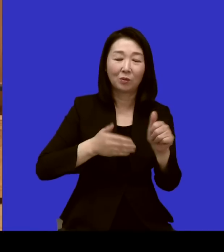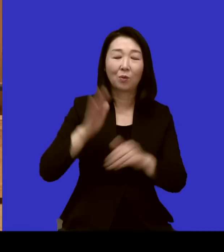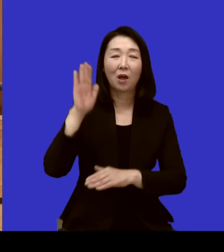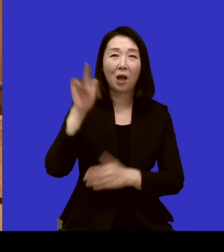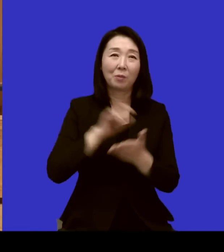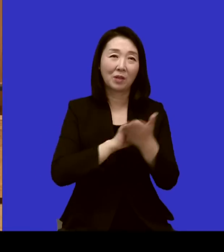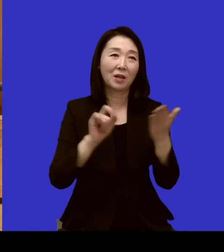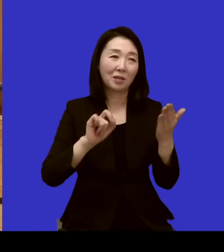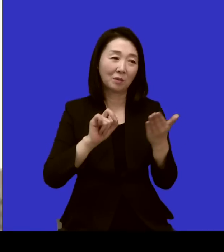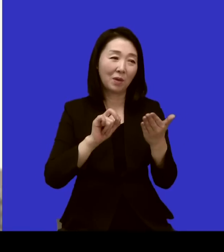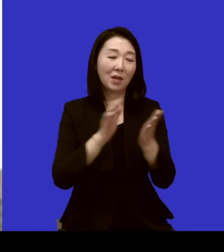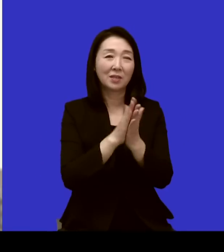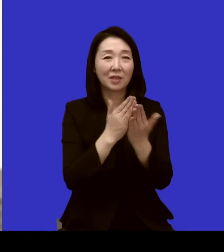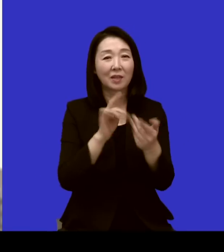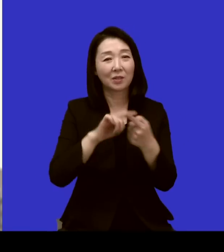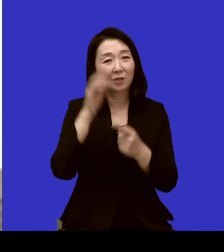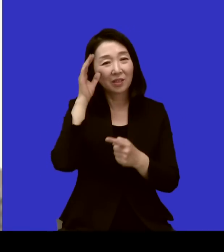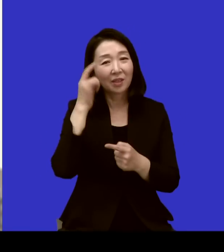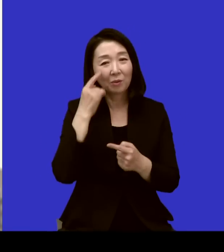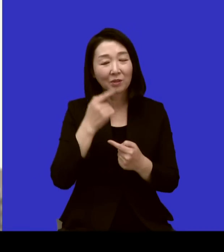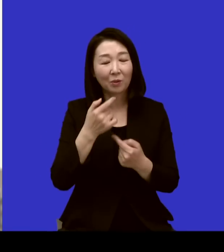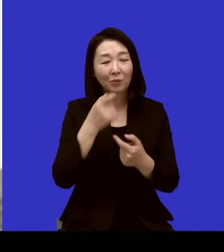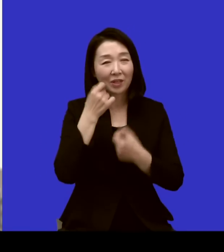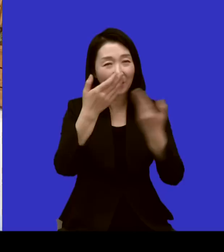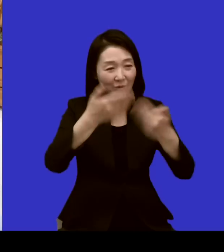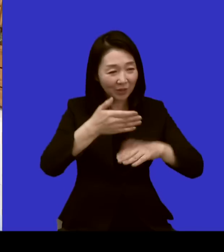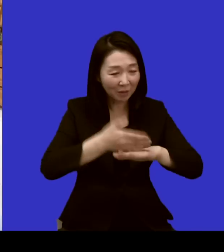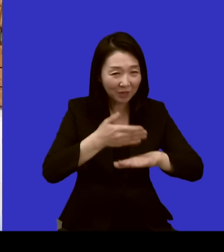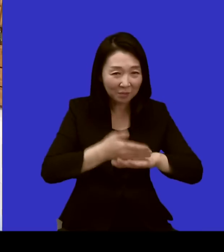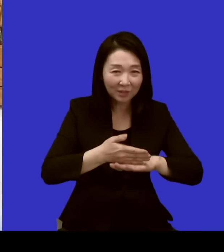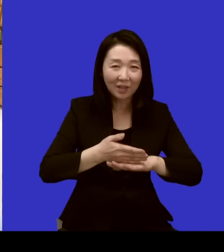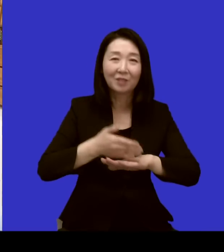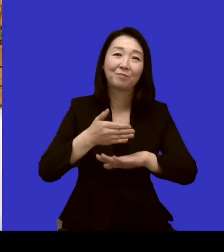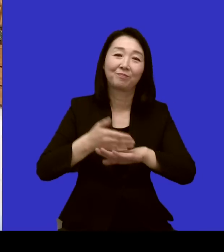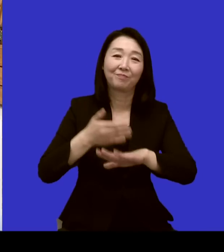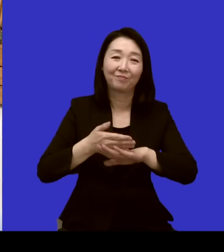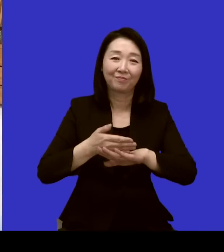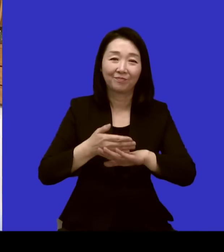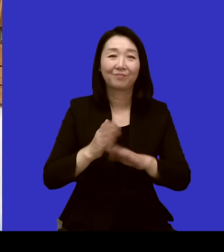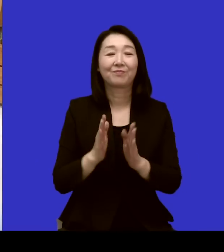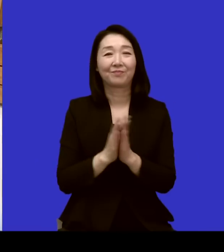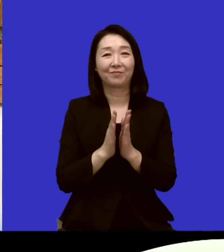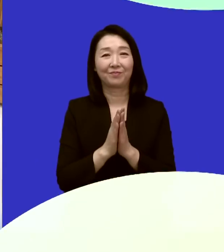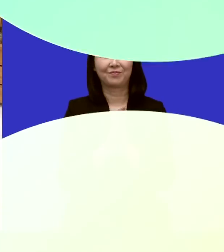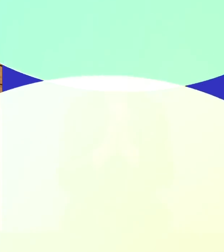저희도 더 관심 갖고 기도하도록 하겠습니다. 오늘 귀한 간증 나누셔서 고맙습니다. 감사합니다. 감사합니다. 네.